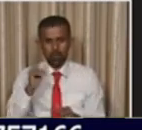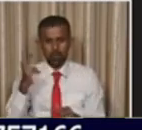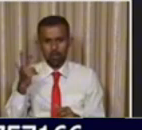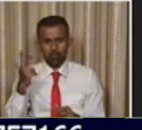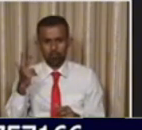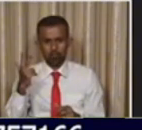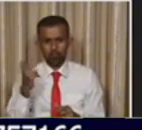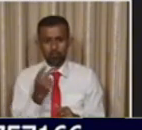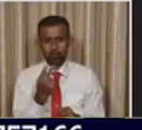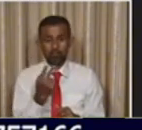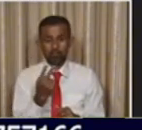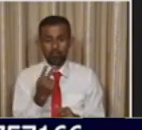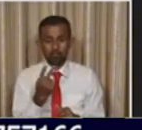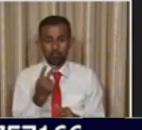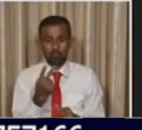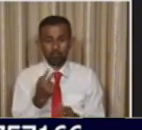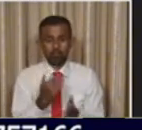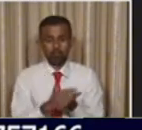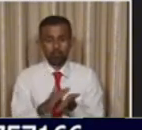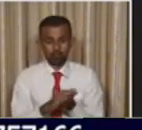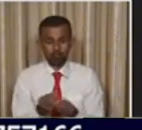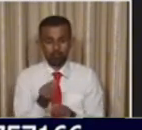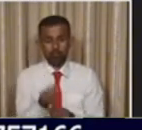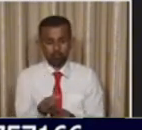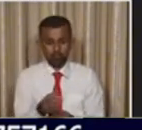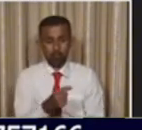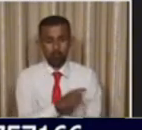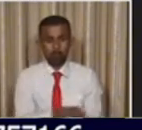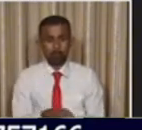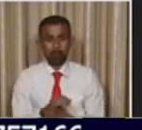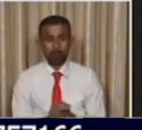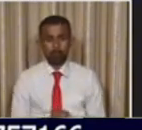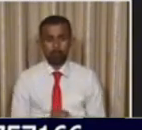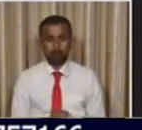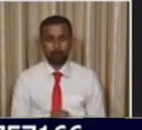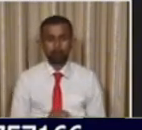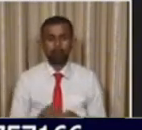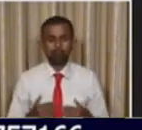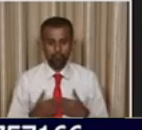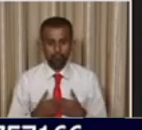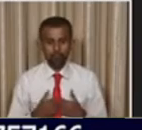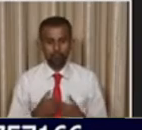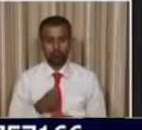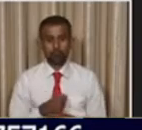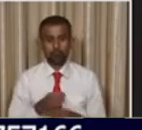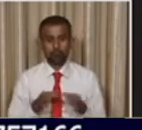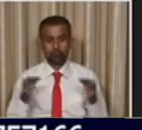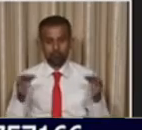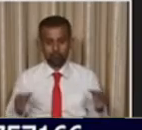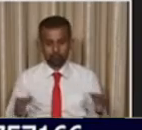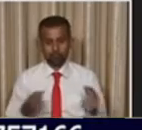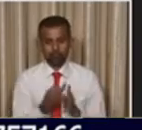වගන්ති යටතේ ක්ලෙමන්සි සහන දීමේ ක්‍රමවේදයක් තියෙනවා. ඒ සඳහා අපි මම ගැසට්